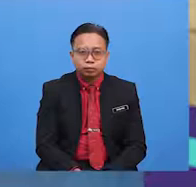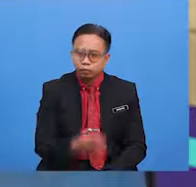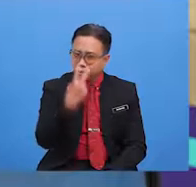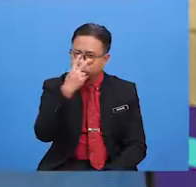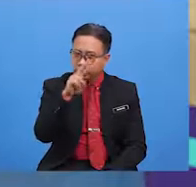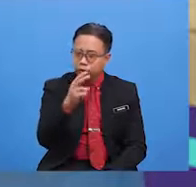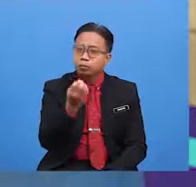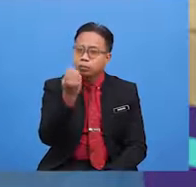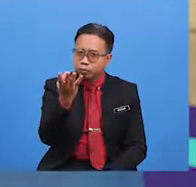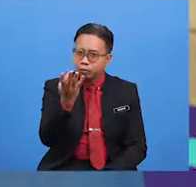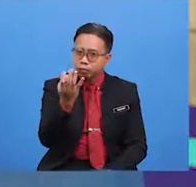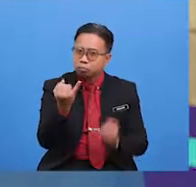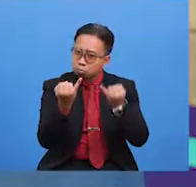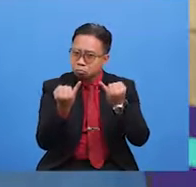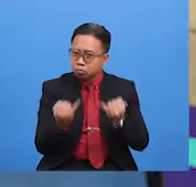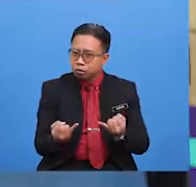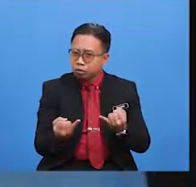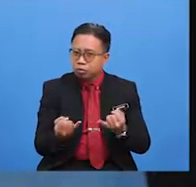Nampak tak pelapa jising apple tersebut?